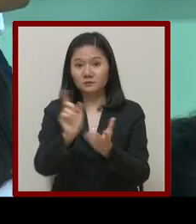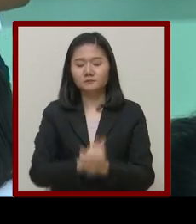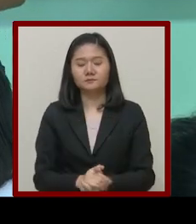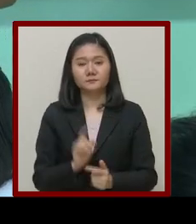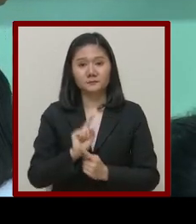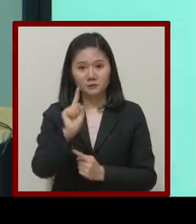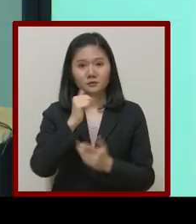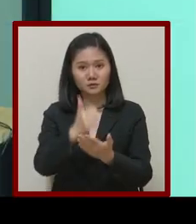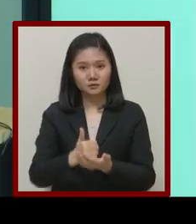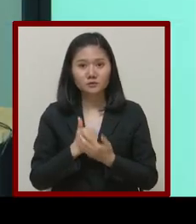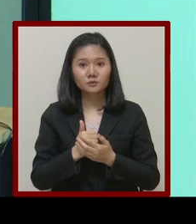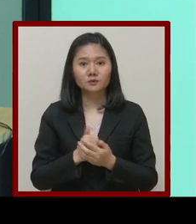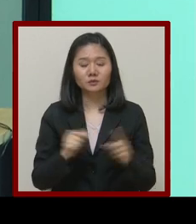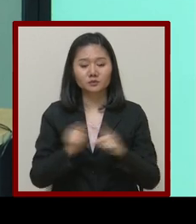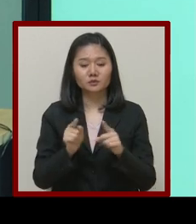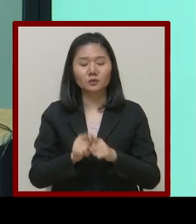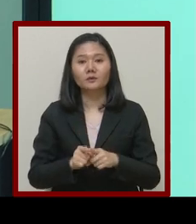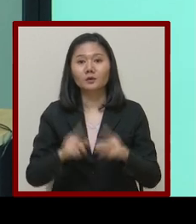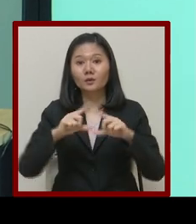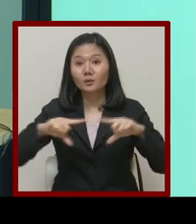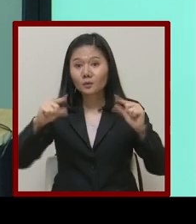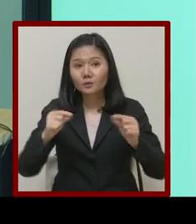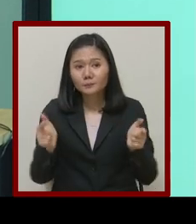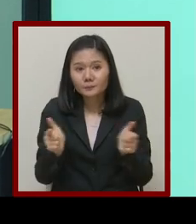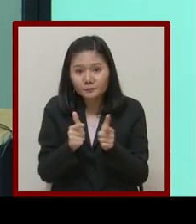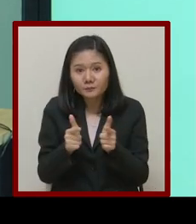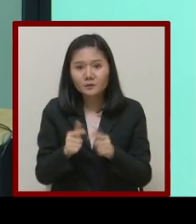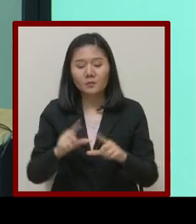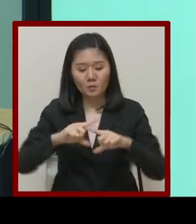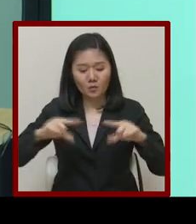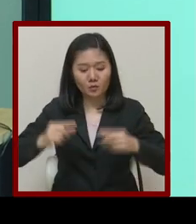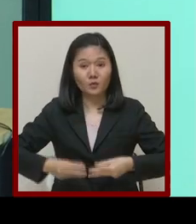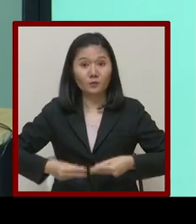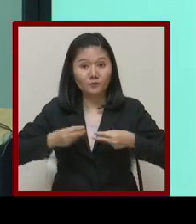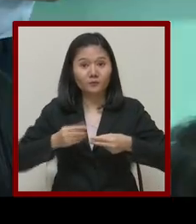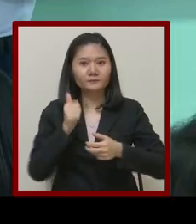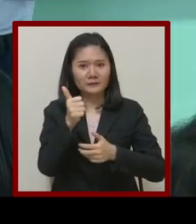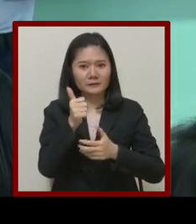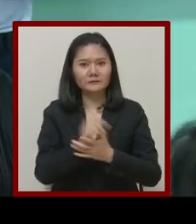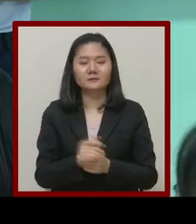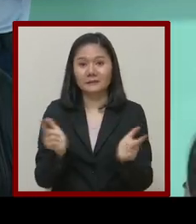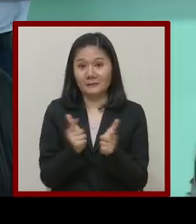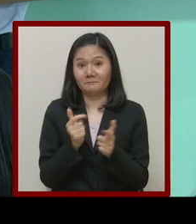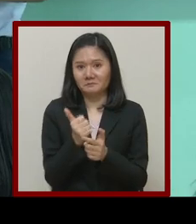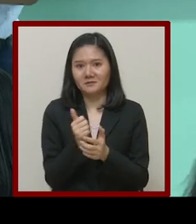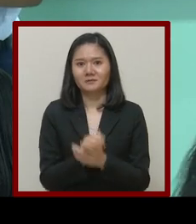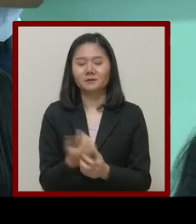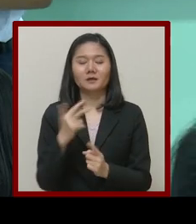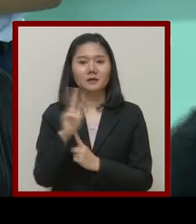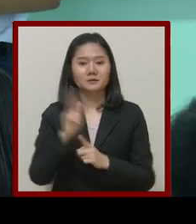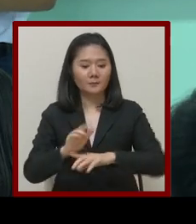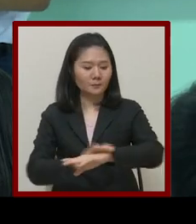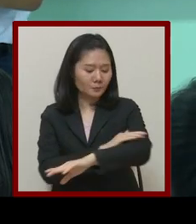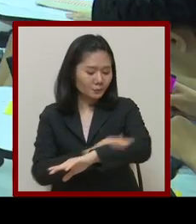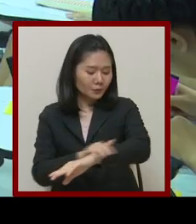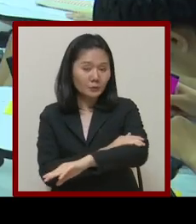1เลยนะครับก็จะช่วยกระชับช่องคลอดนะครับ2นะครับช่วยให้มดลูกเข้าอู่ได้ดีขึ้นนะครับ3นะครับช่วยบำรุงผิว